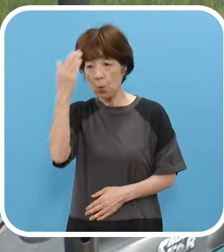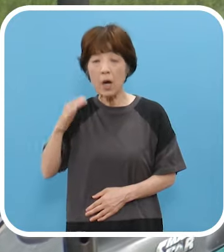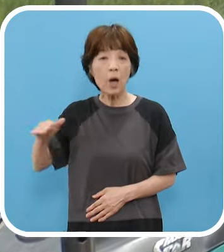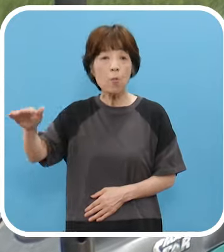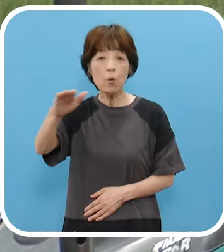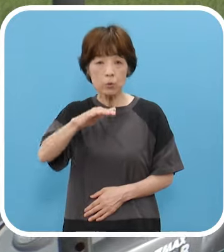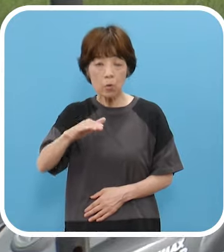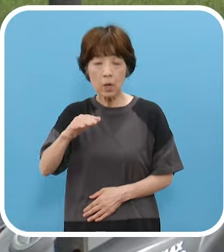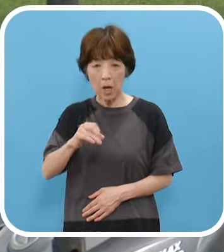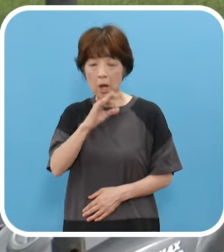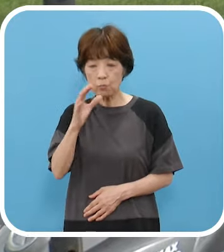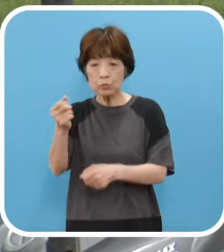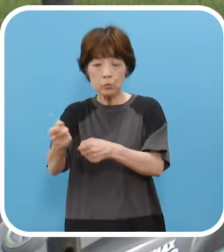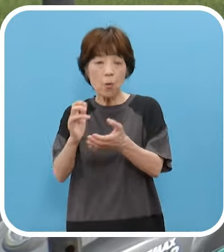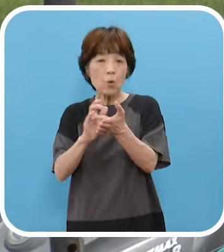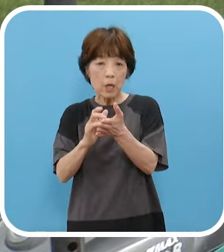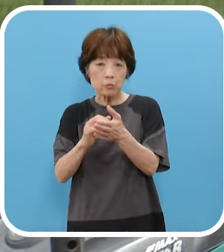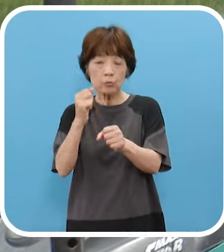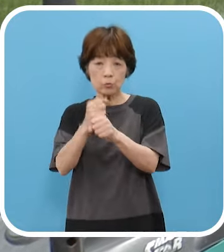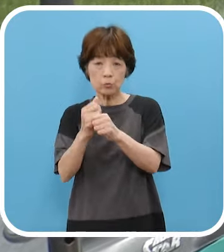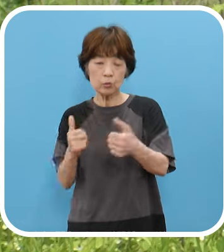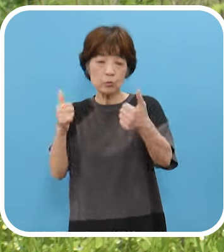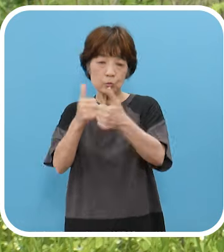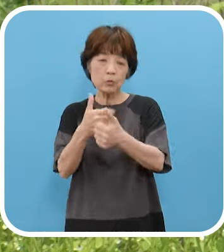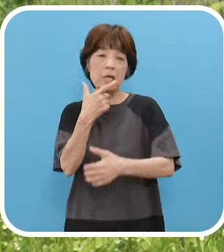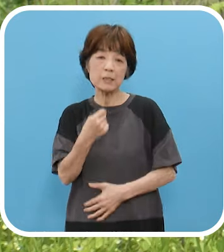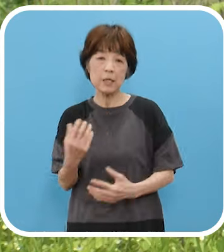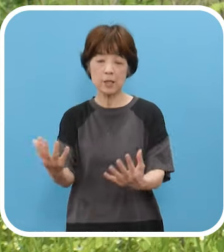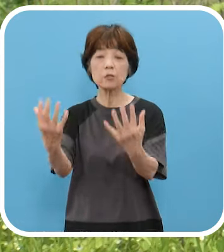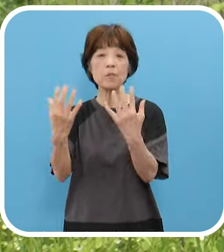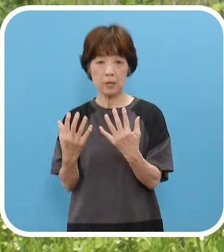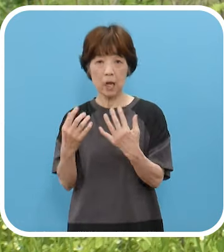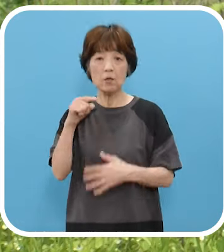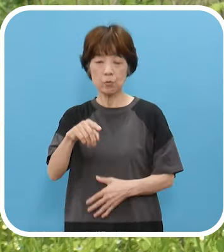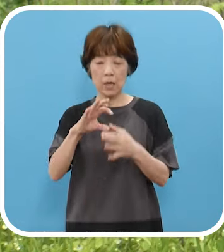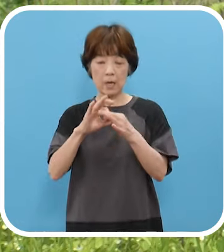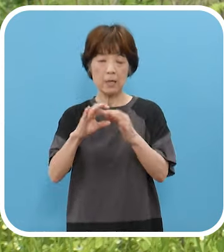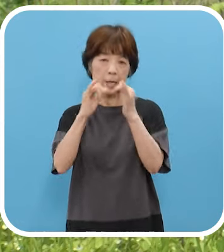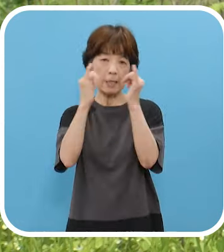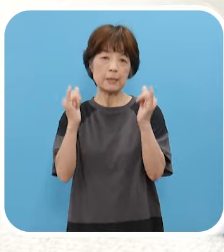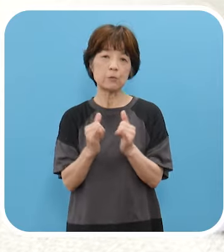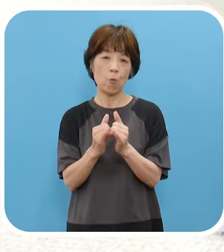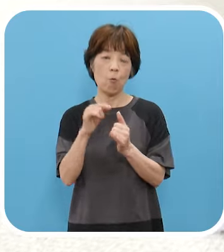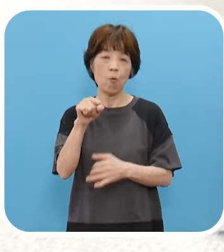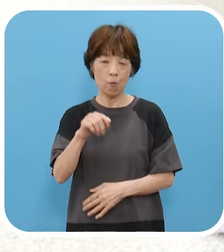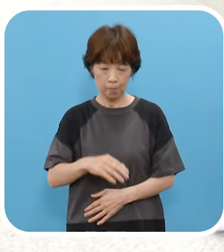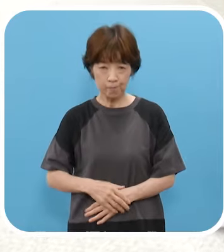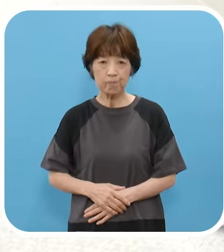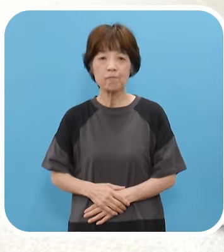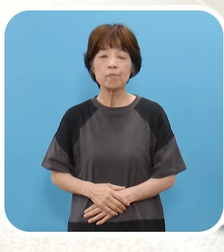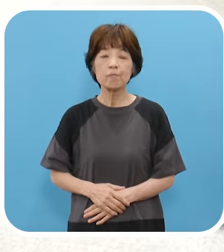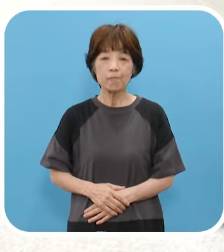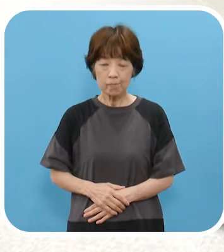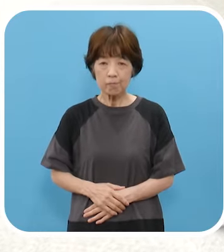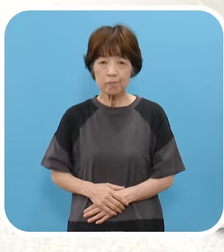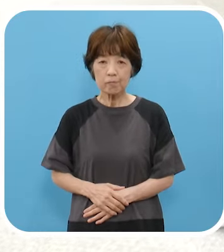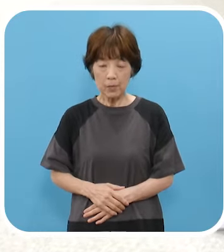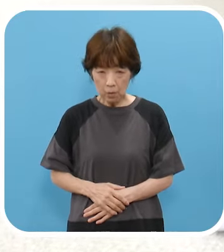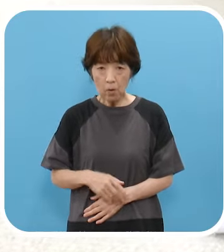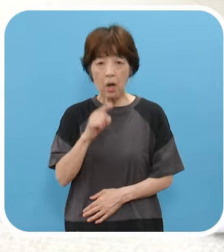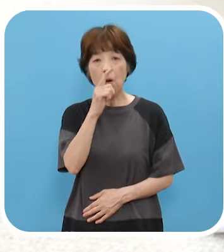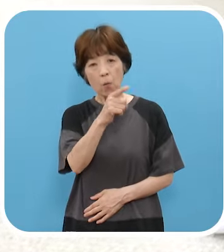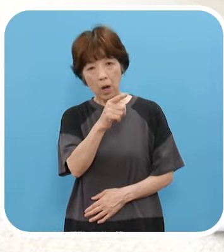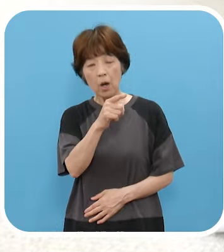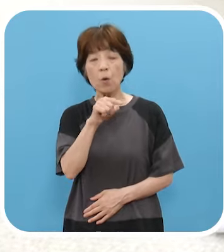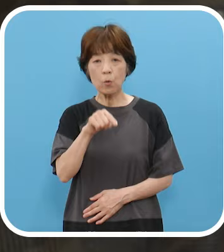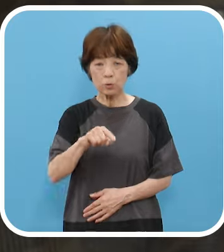薬だから挑戦したいという若者たちが関係人口として集まるようになってきているというところです。 さらに石塚さんは